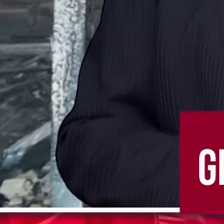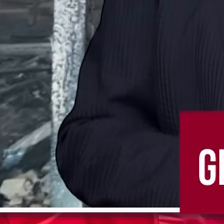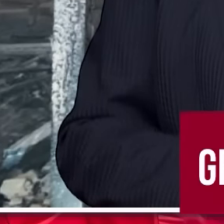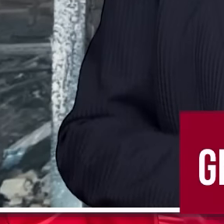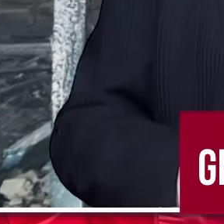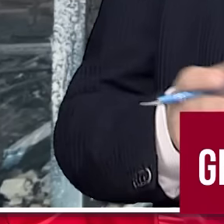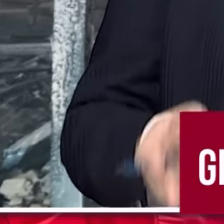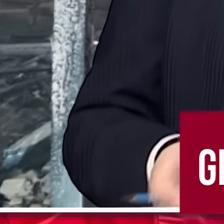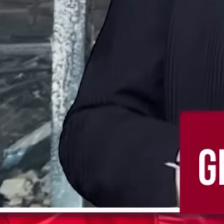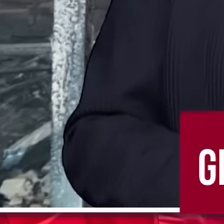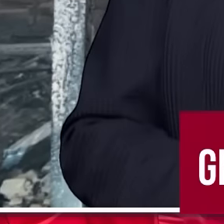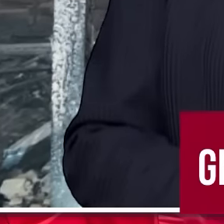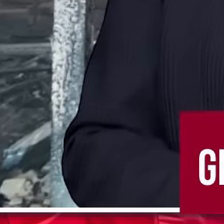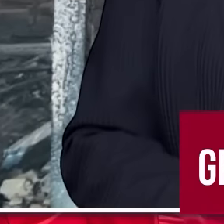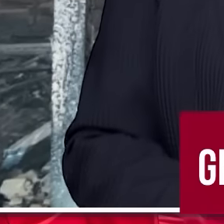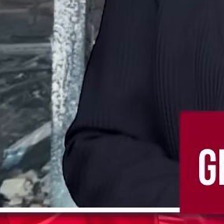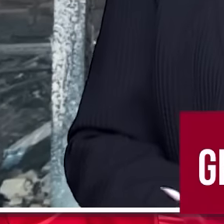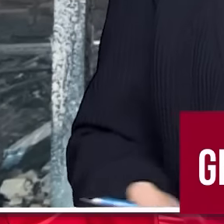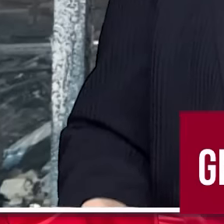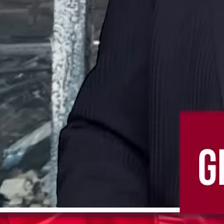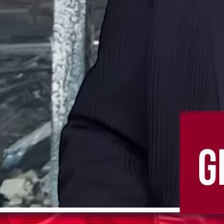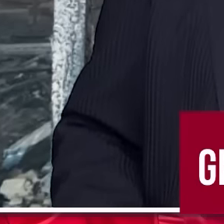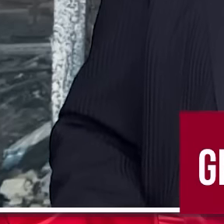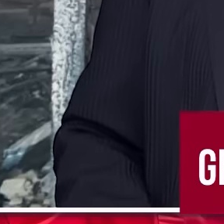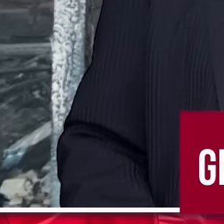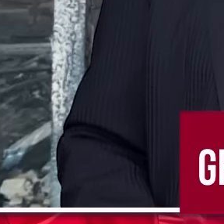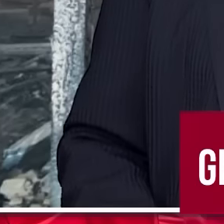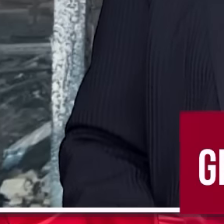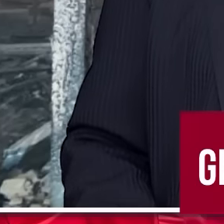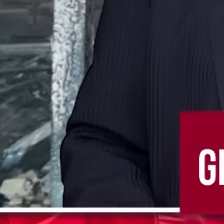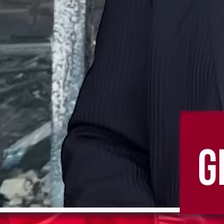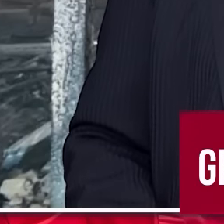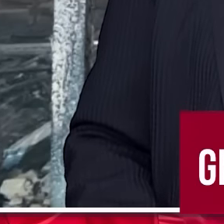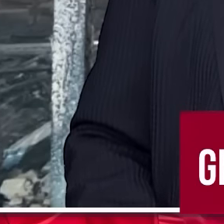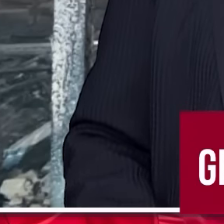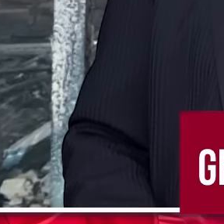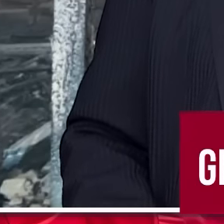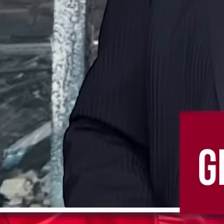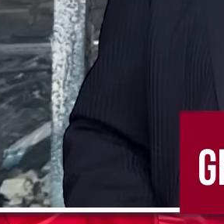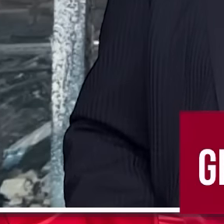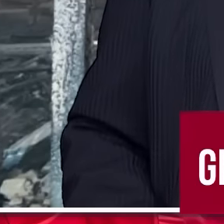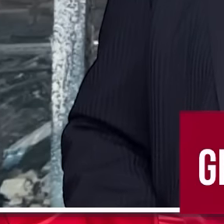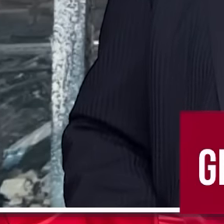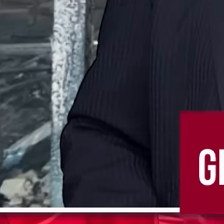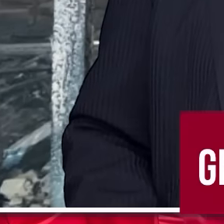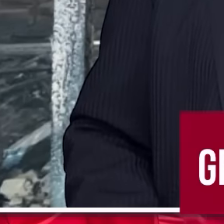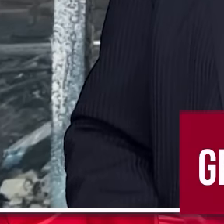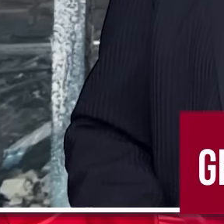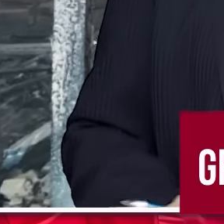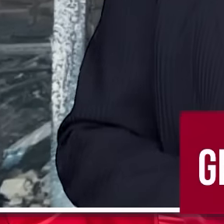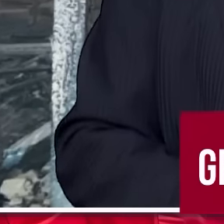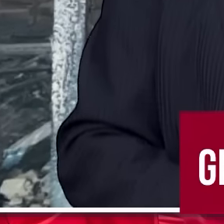dziecka i pierwszy raz udało się podpalić betonowy most Poniatowskiego Agaton Koziński